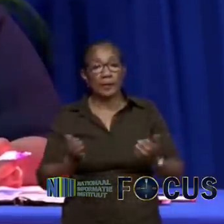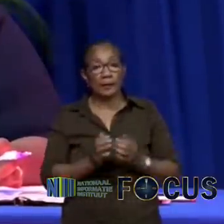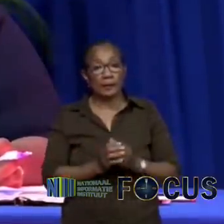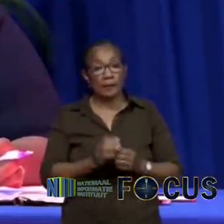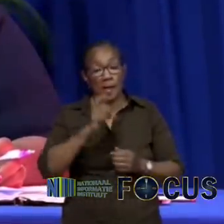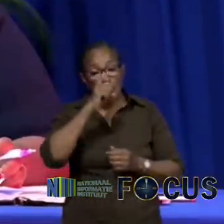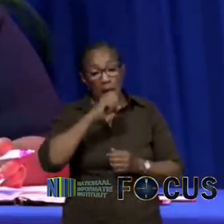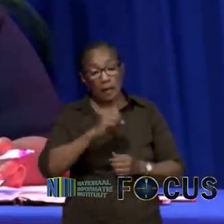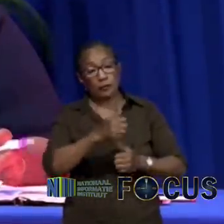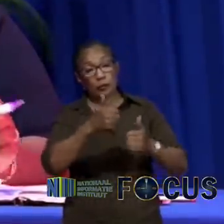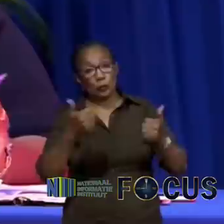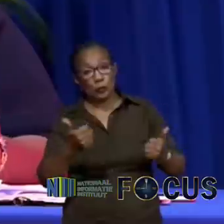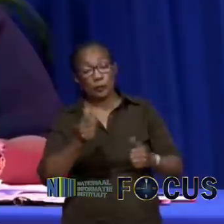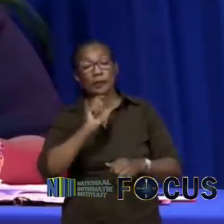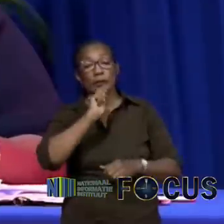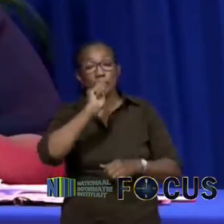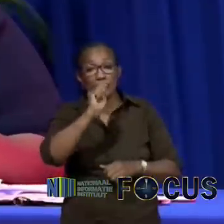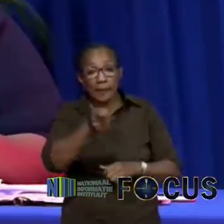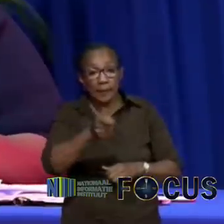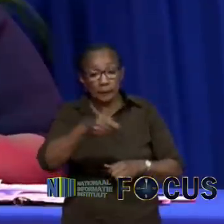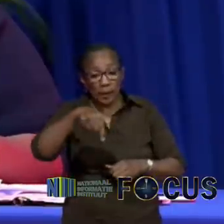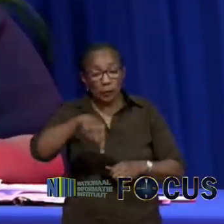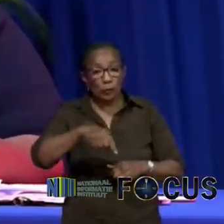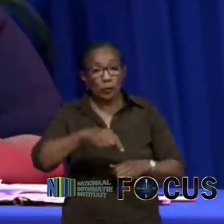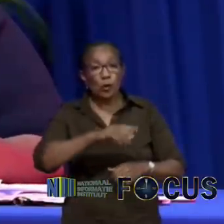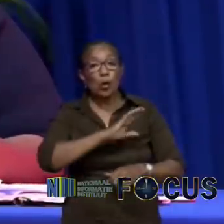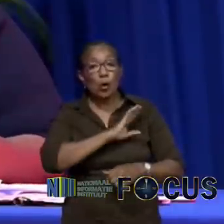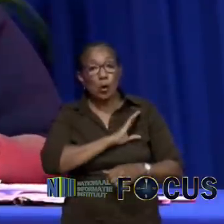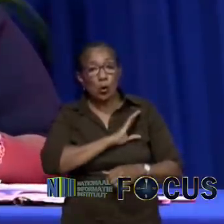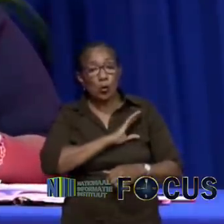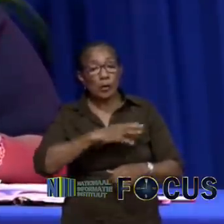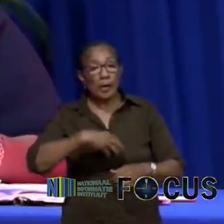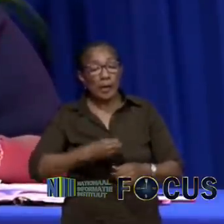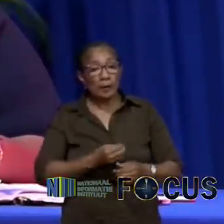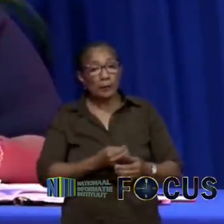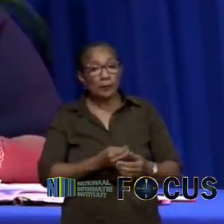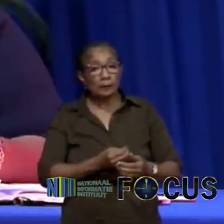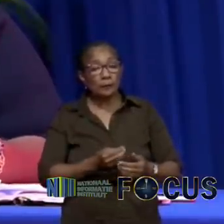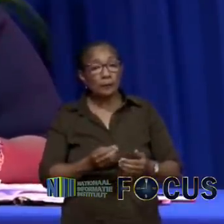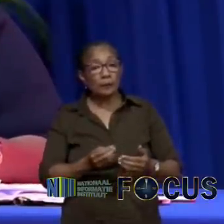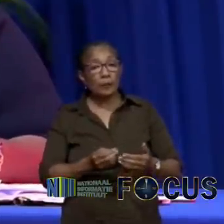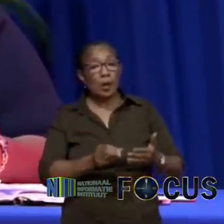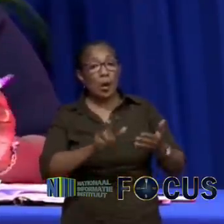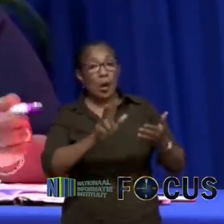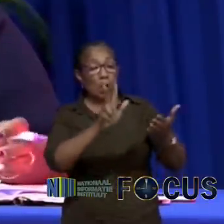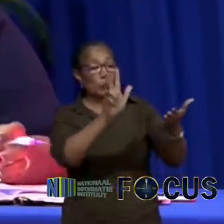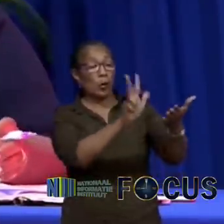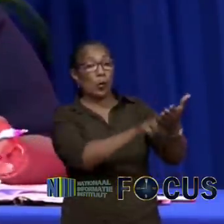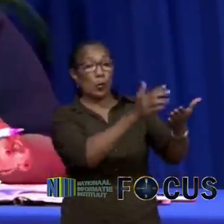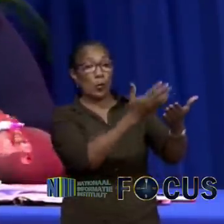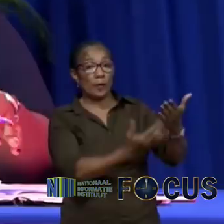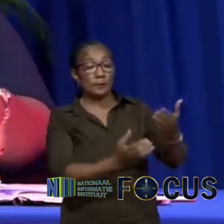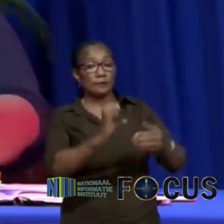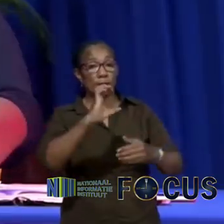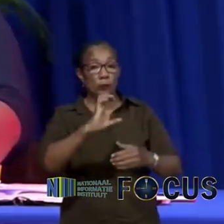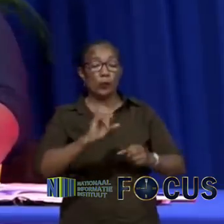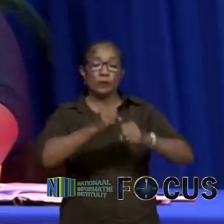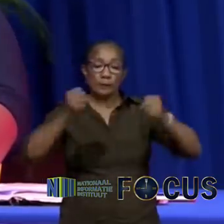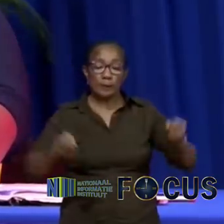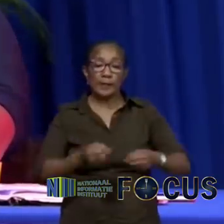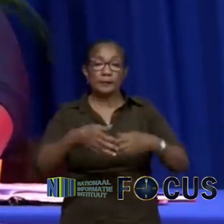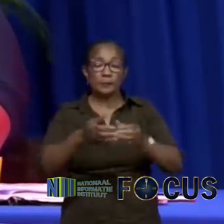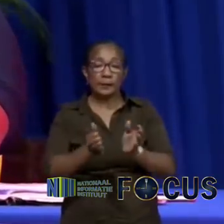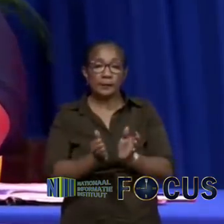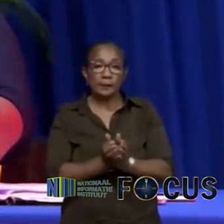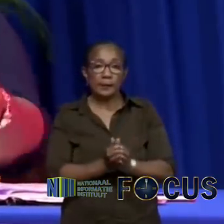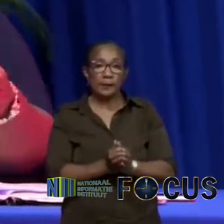het goed is, moet de bekendmaking ook al beschikbaar zijn op de website van het COVID management team. Ik